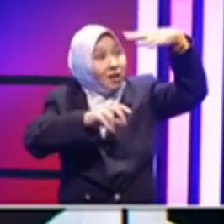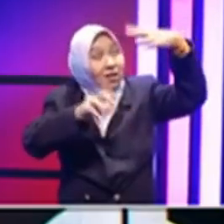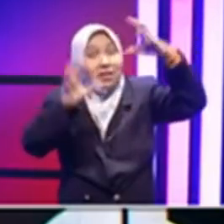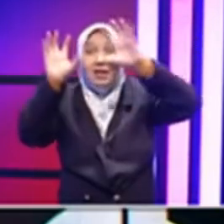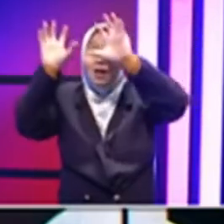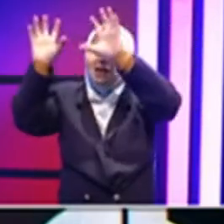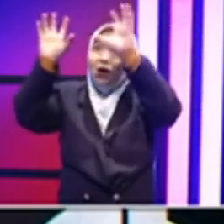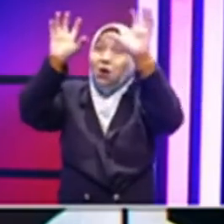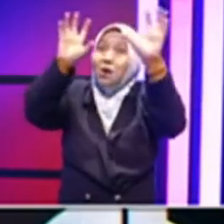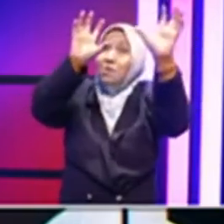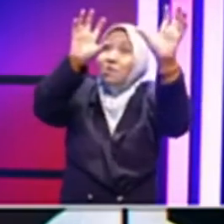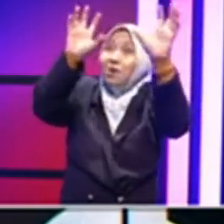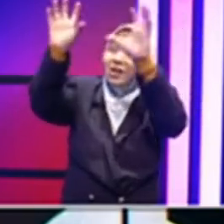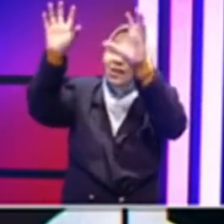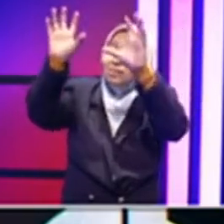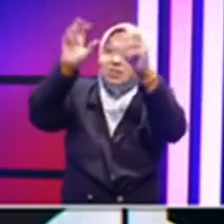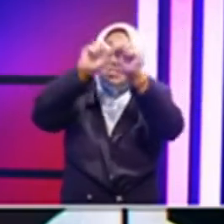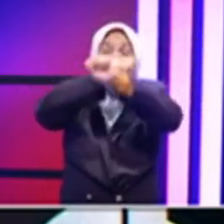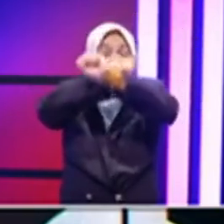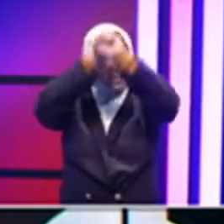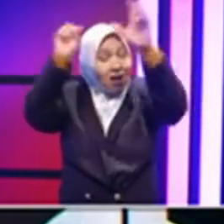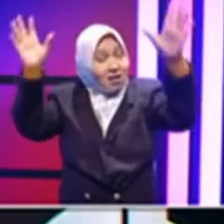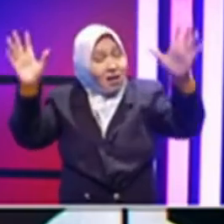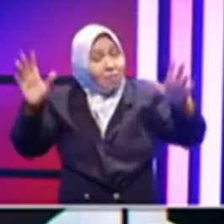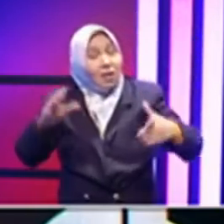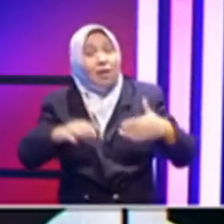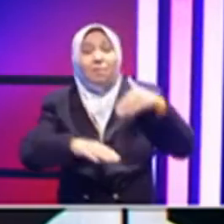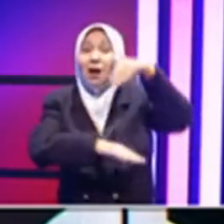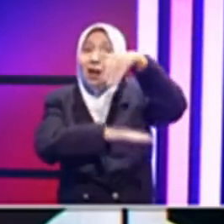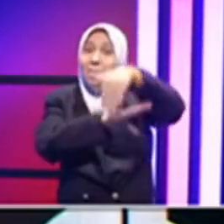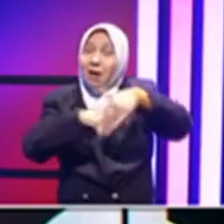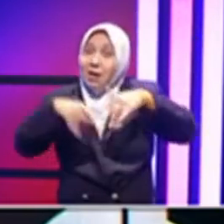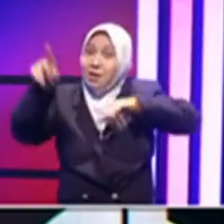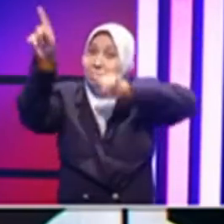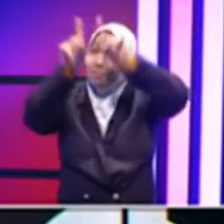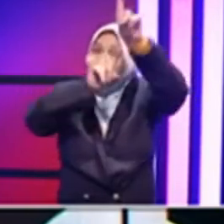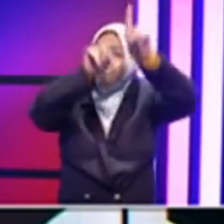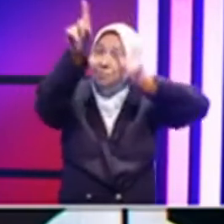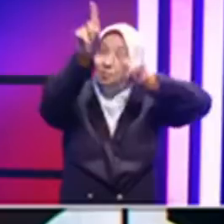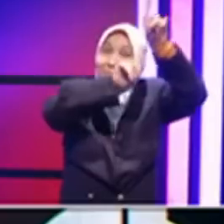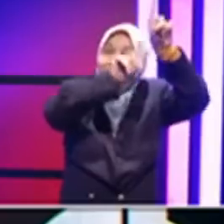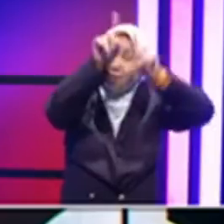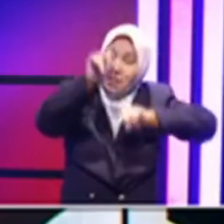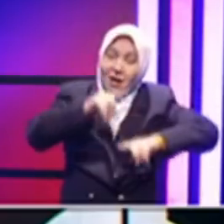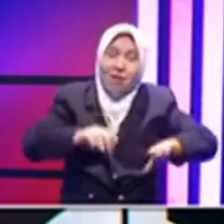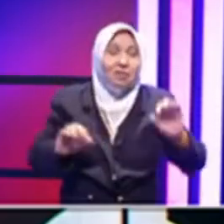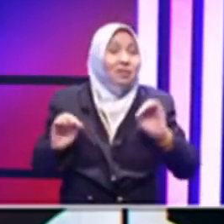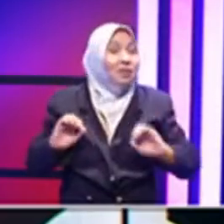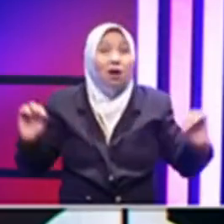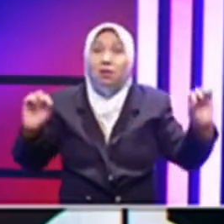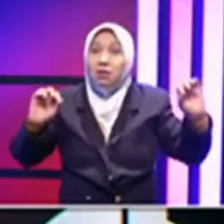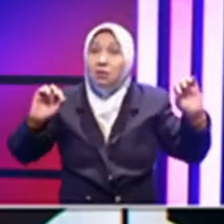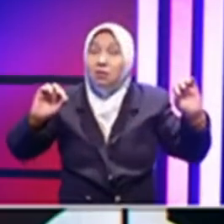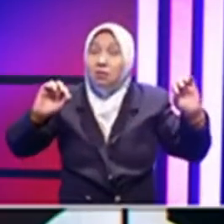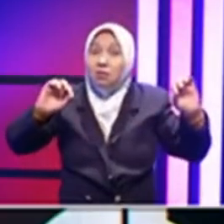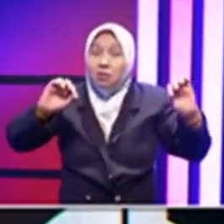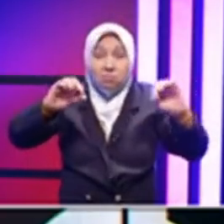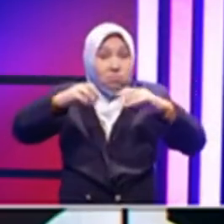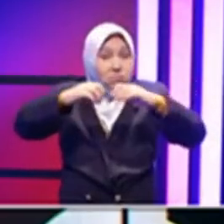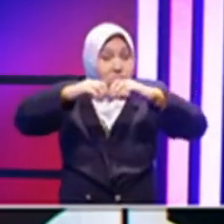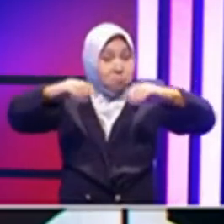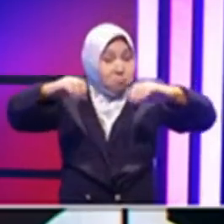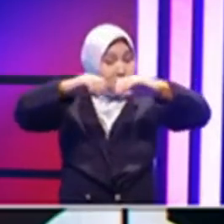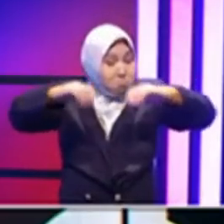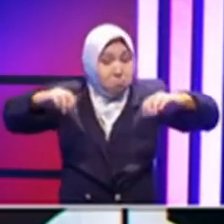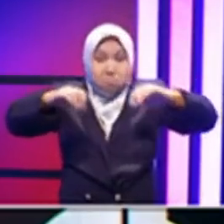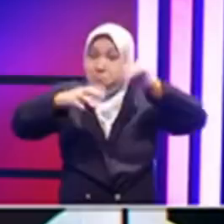pada waktu siang dan pada waktu malam. Subhanallah, ada bintang. Wa malaha min furuj, tidak ada keretakan. Tidak ada keretakan